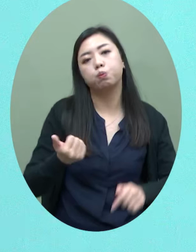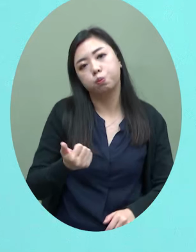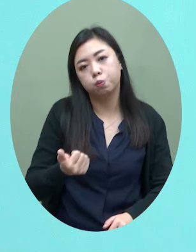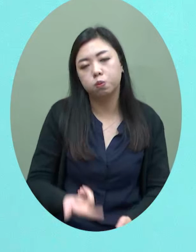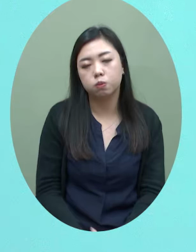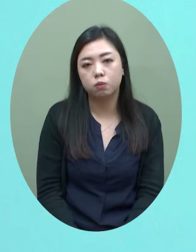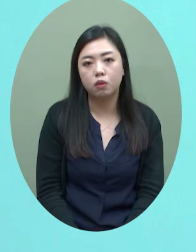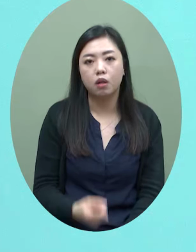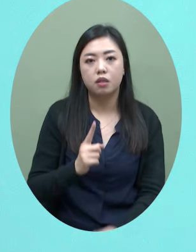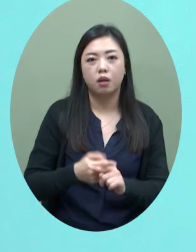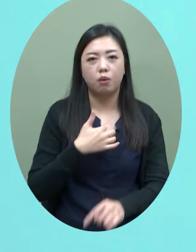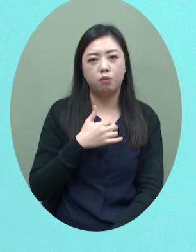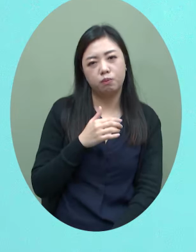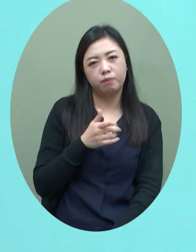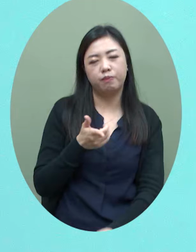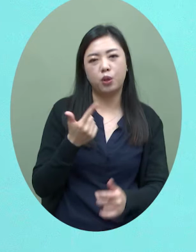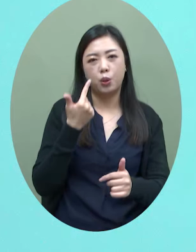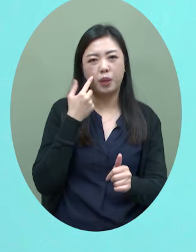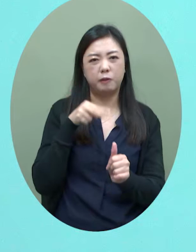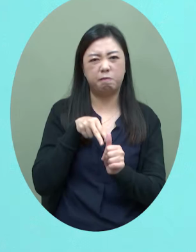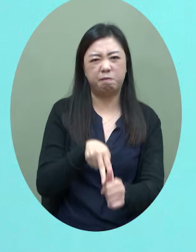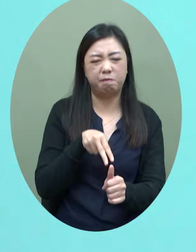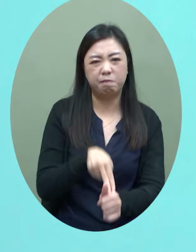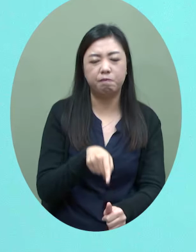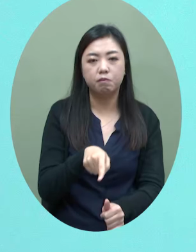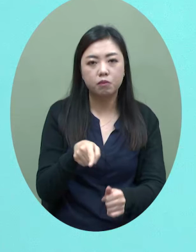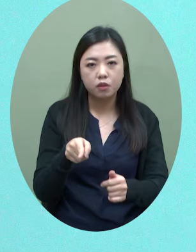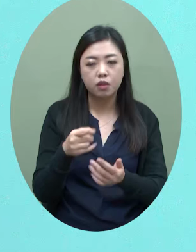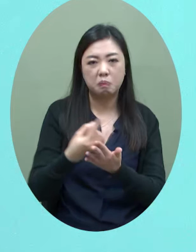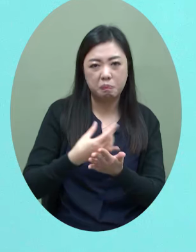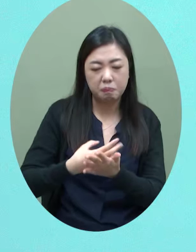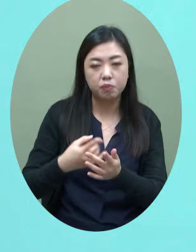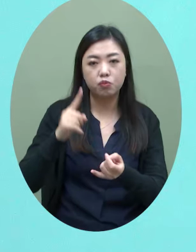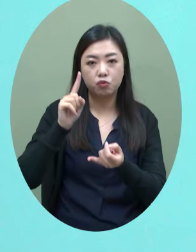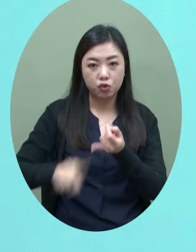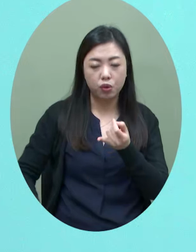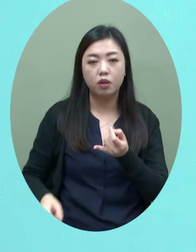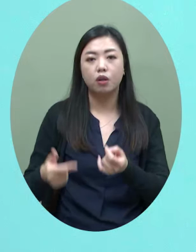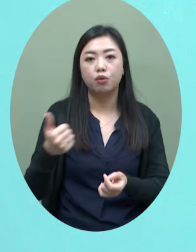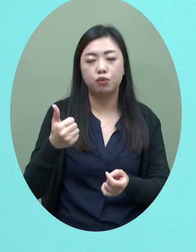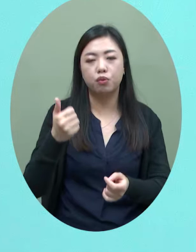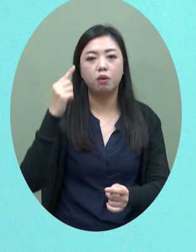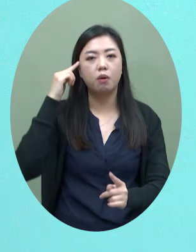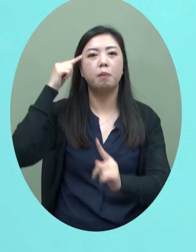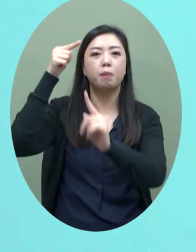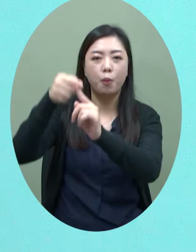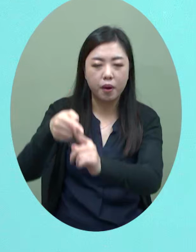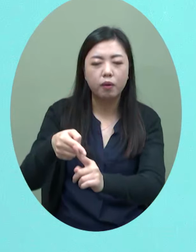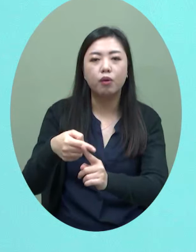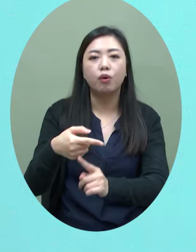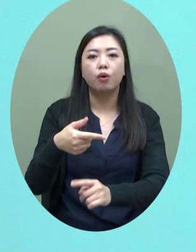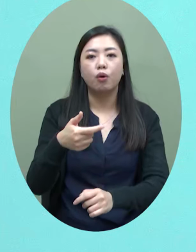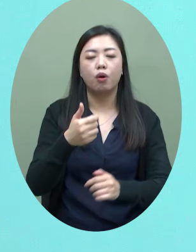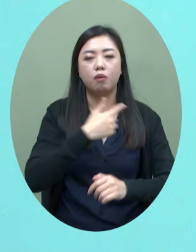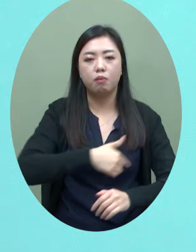啊，我都唔係好相信呢種好強制性嘅措施咧，會有達至我哋想見到嘅理想效果。